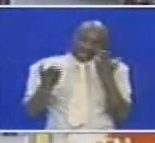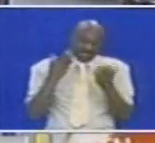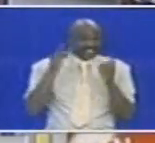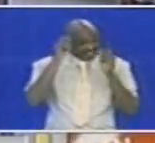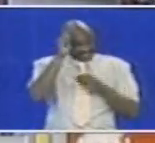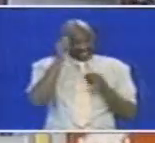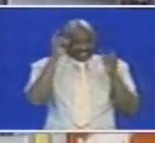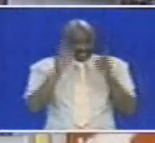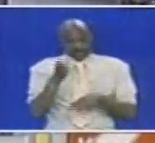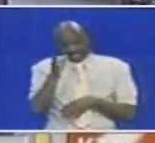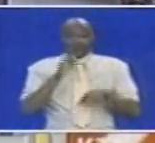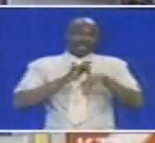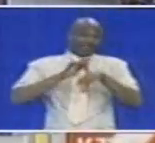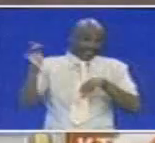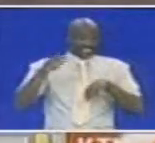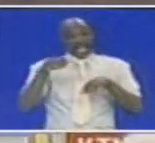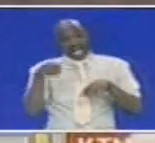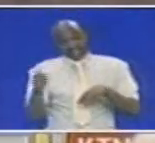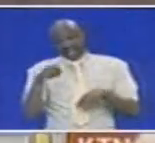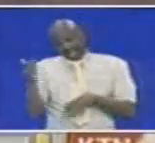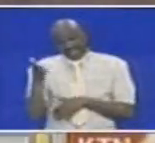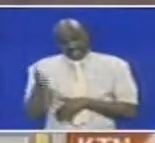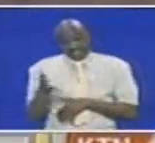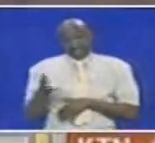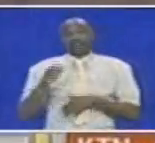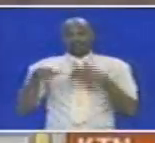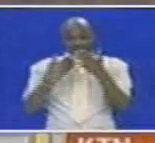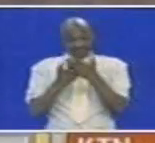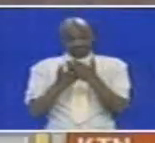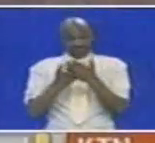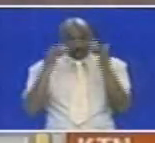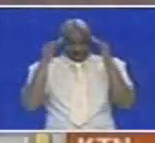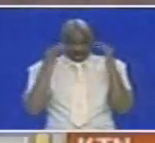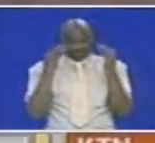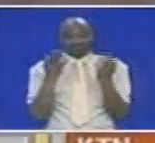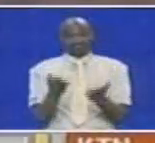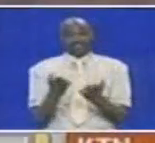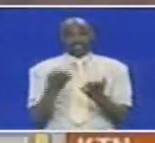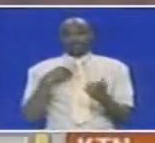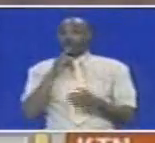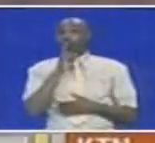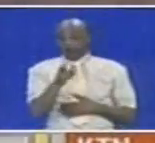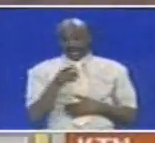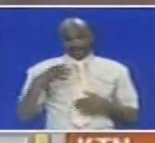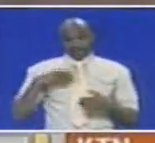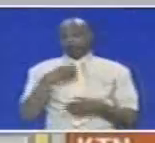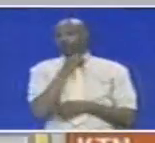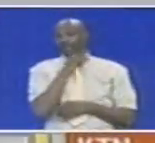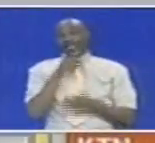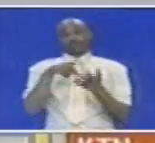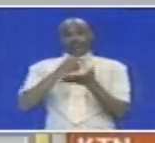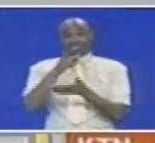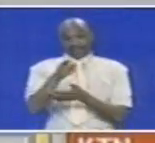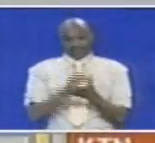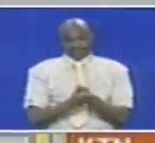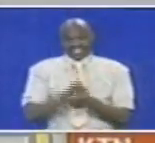leo utaathiri kesi sawia zilizowasilishwa mahakamani na mahakama kuamrisha walalamishi kulipwa.